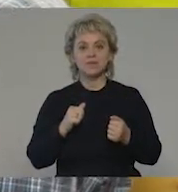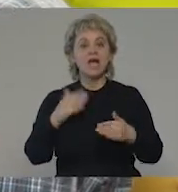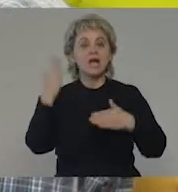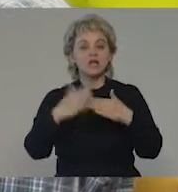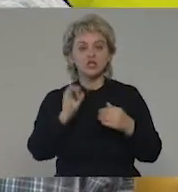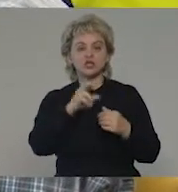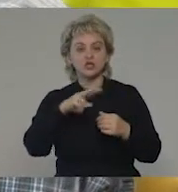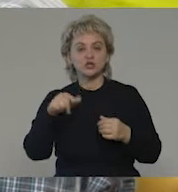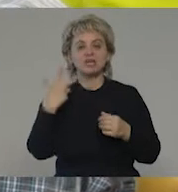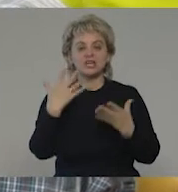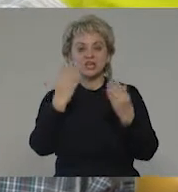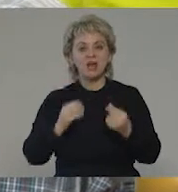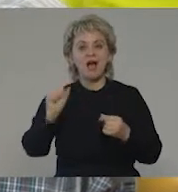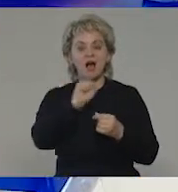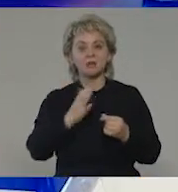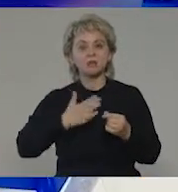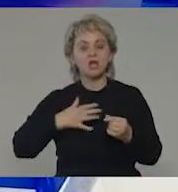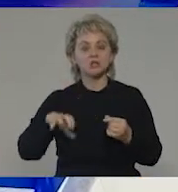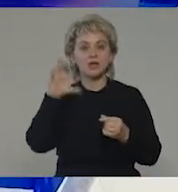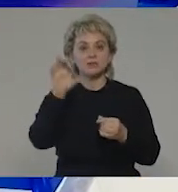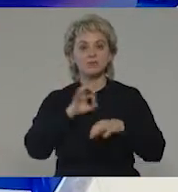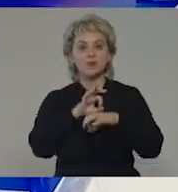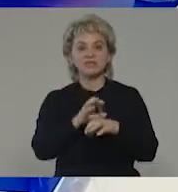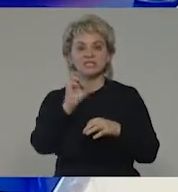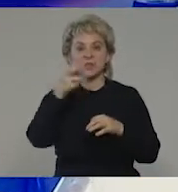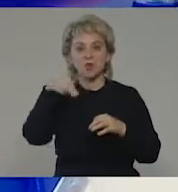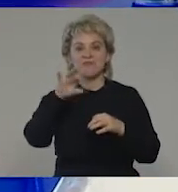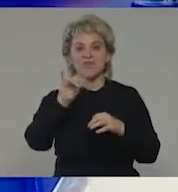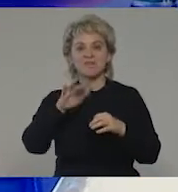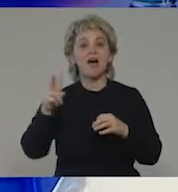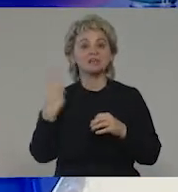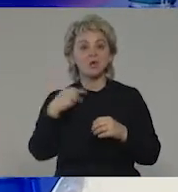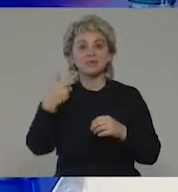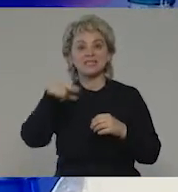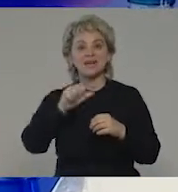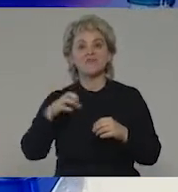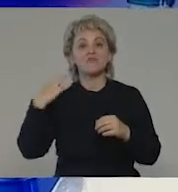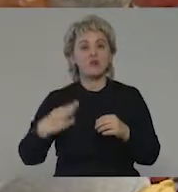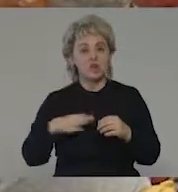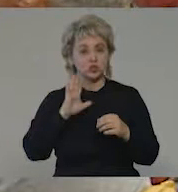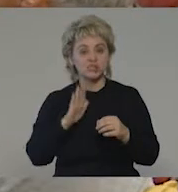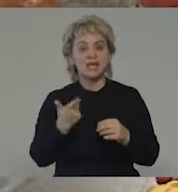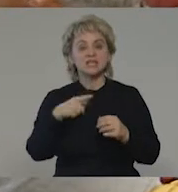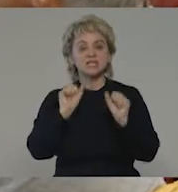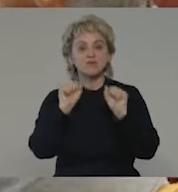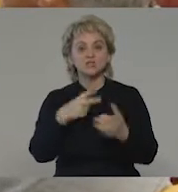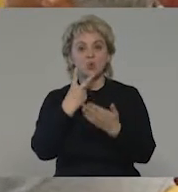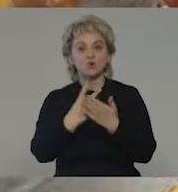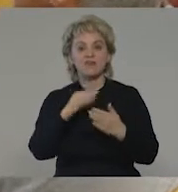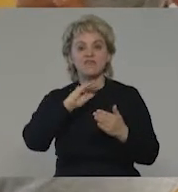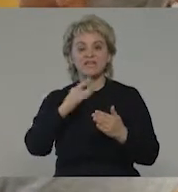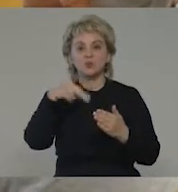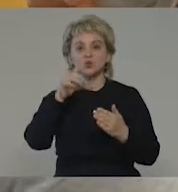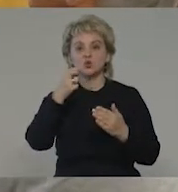Конец июля и 3 дня августа наши гандболистки проведут в Словении, затем вторую декаду во Франции, где, возможно, увидят